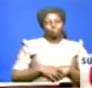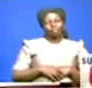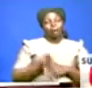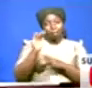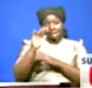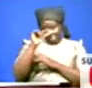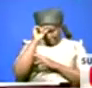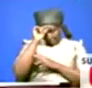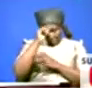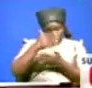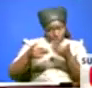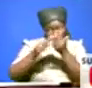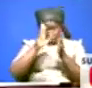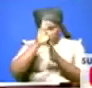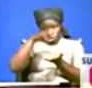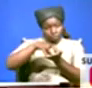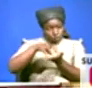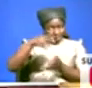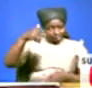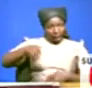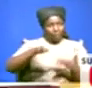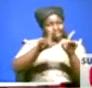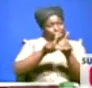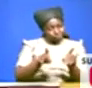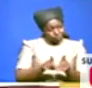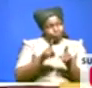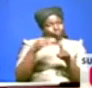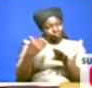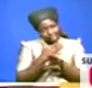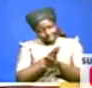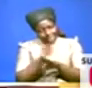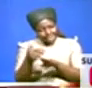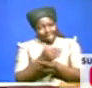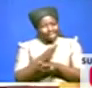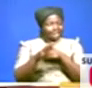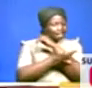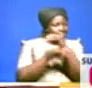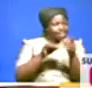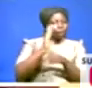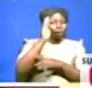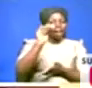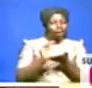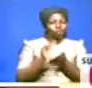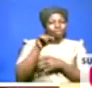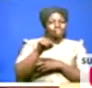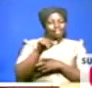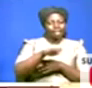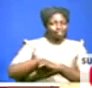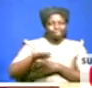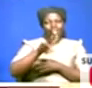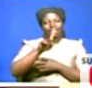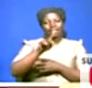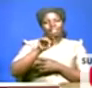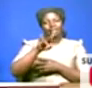hili hata hiyo nini mambo ya uraghai na mambo ya wizi ipungue hapa kwetu Karie. Vile vile